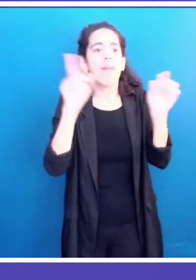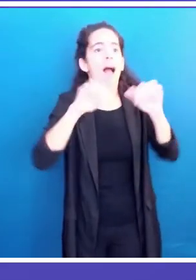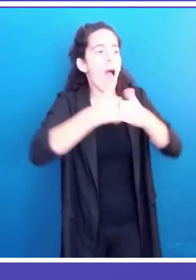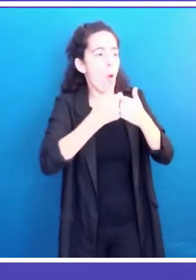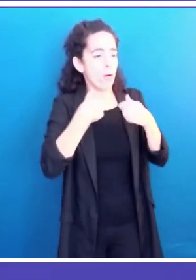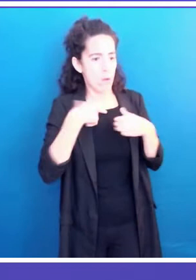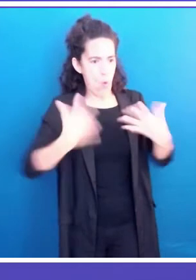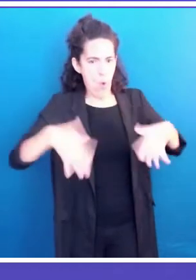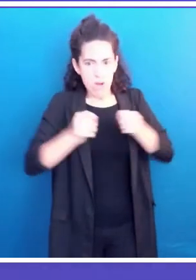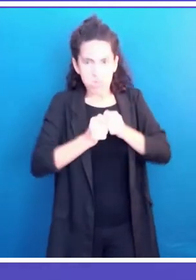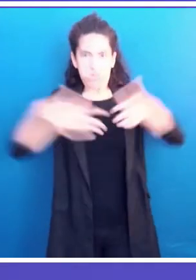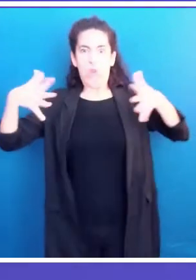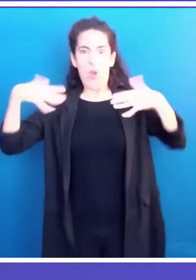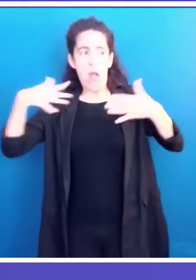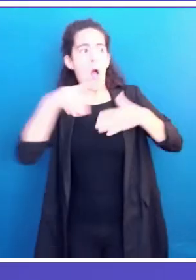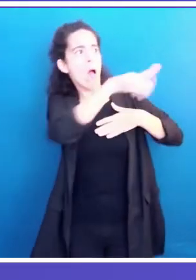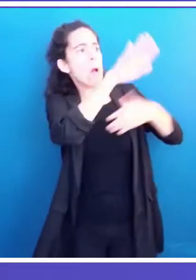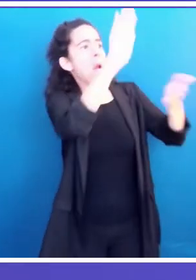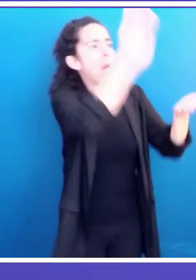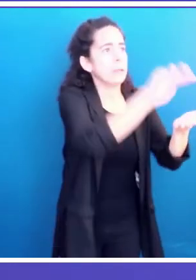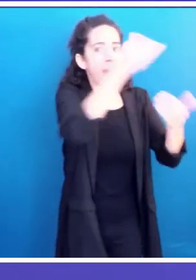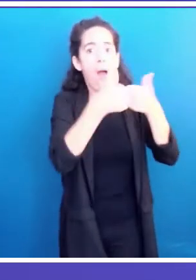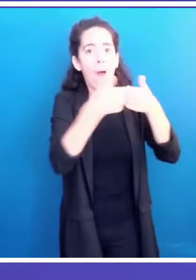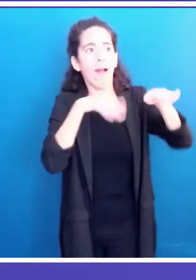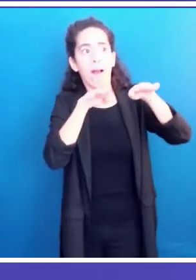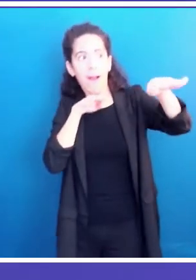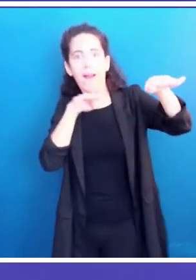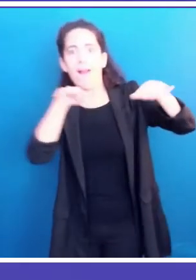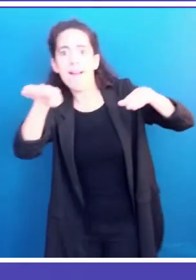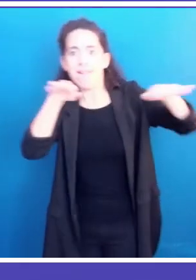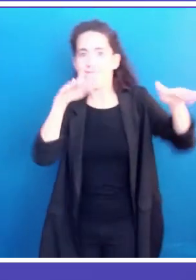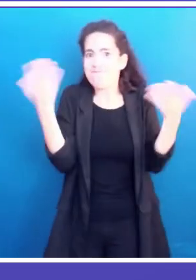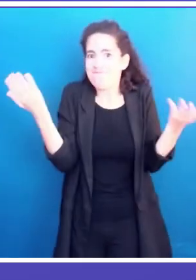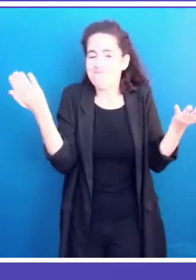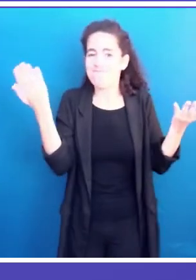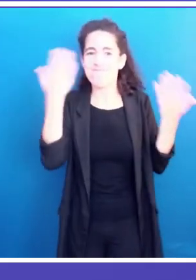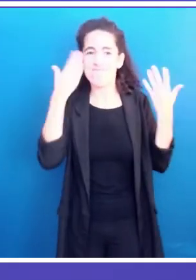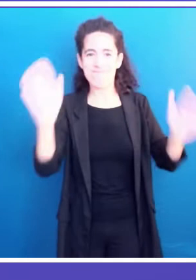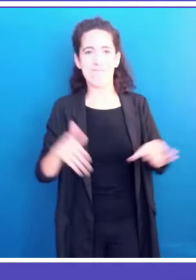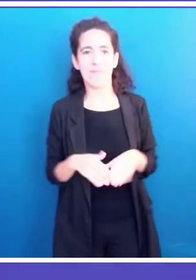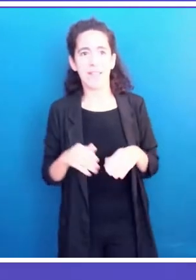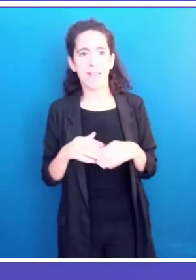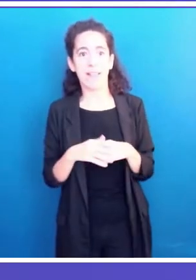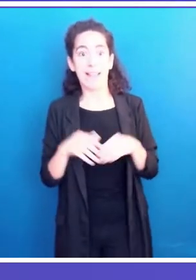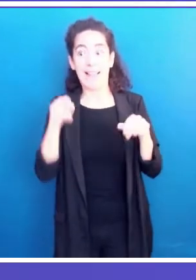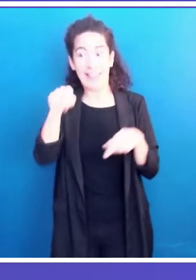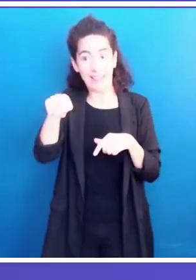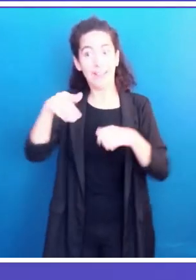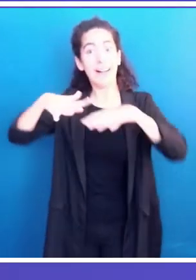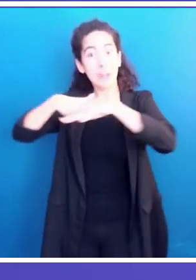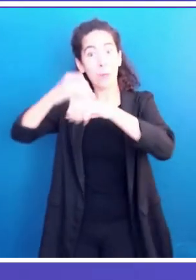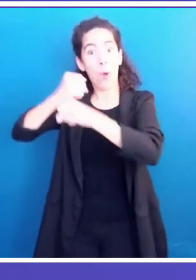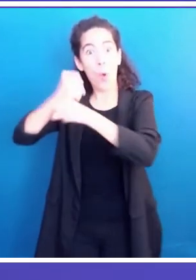أجل أن نفهم هذه الأوقات العصيبة التي نعبرها، وكيف عسانا نتخطى كل